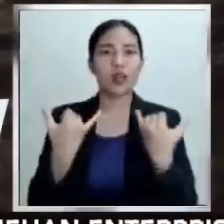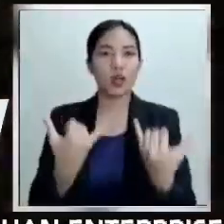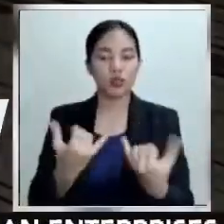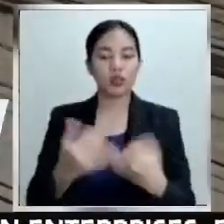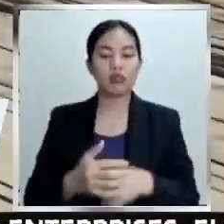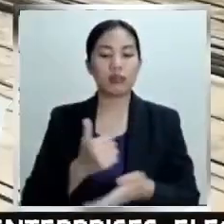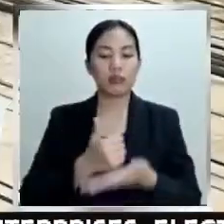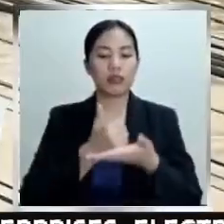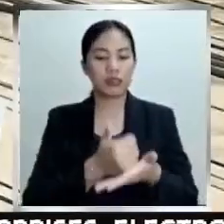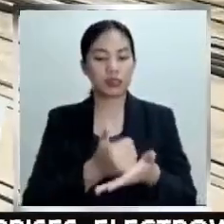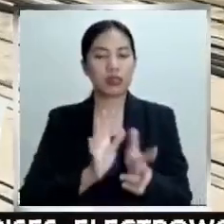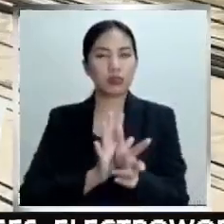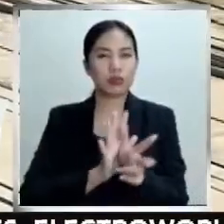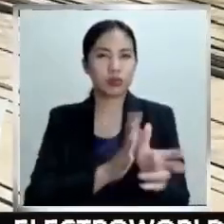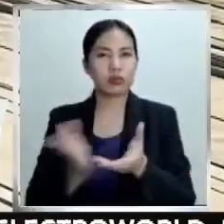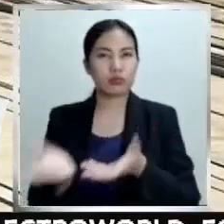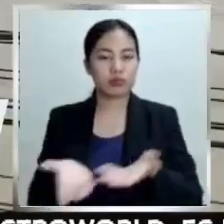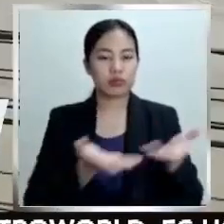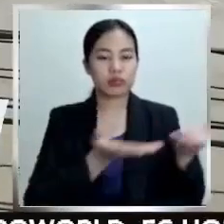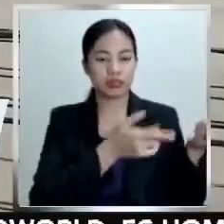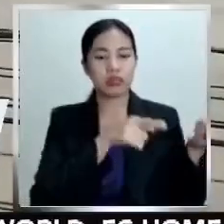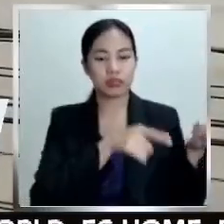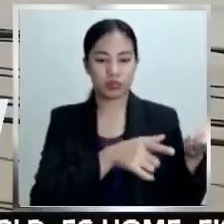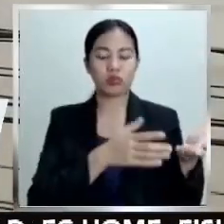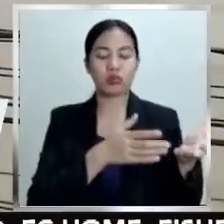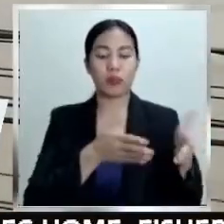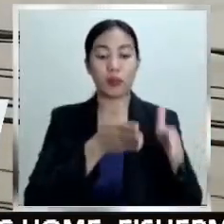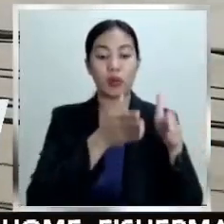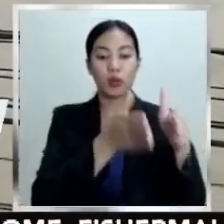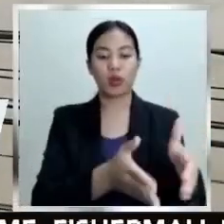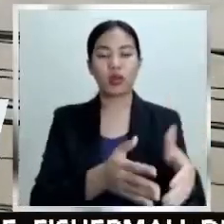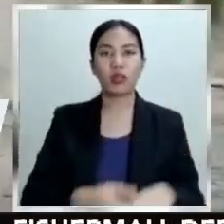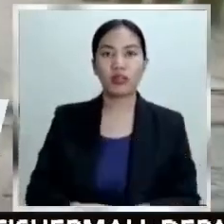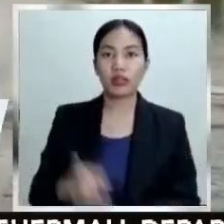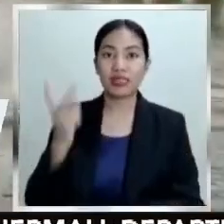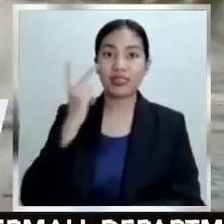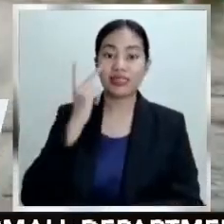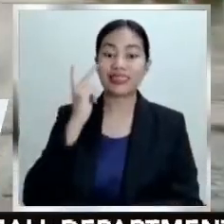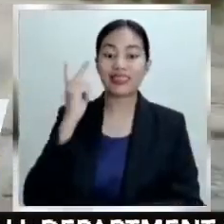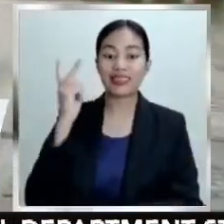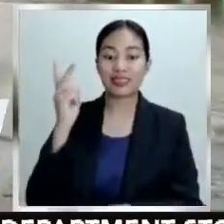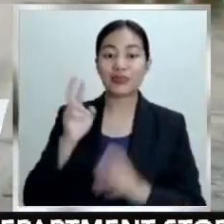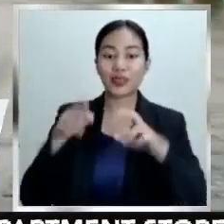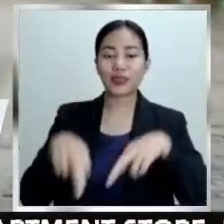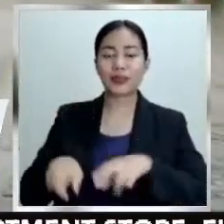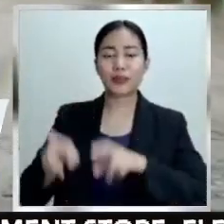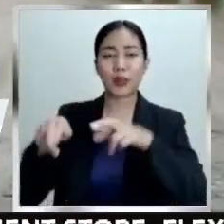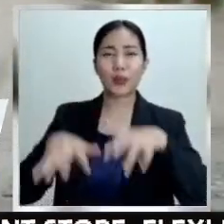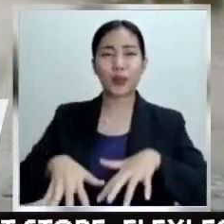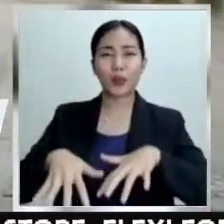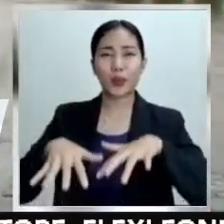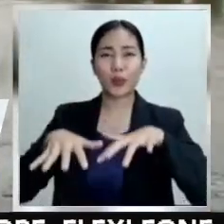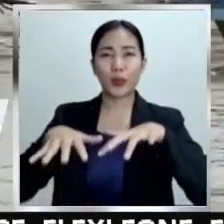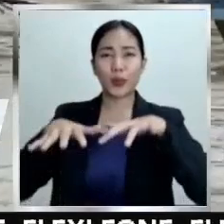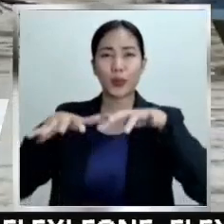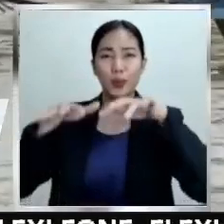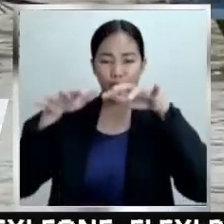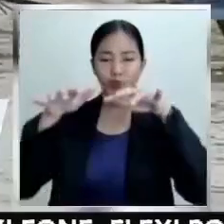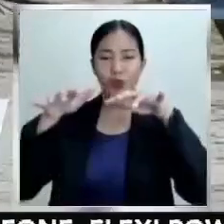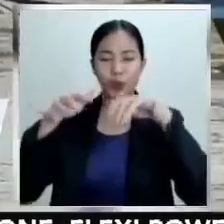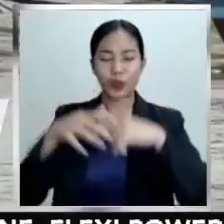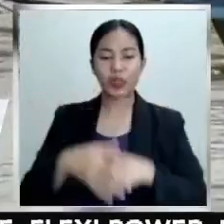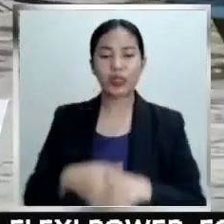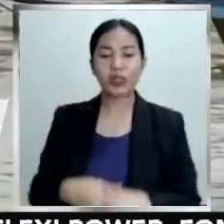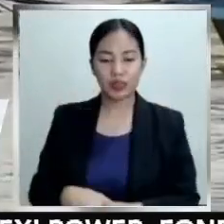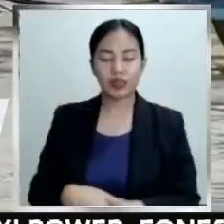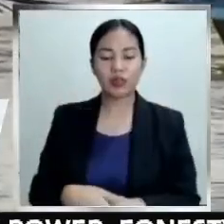kalsada. Pagputok ng liwanag, lalo pang lumawak ang ilog, kaya hindi na makita ang River Park at lumubog ng bahagya